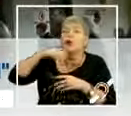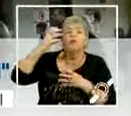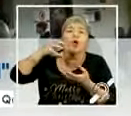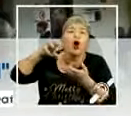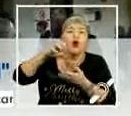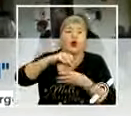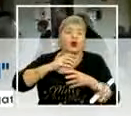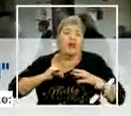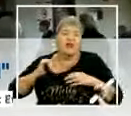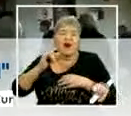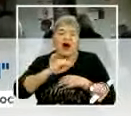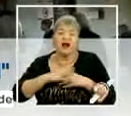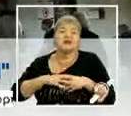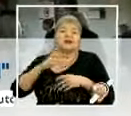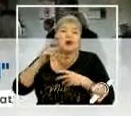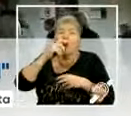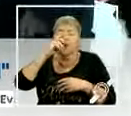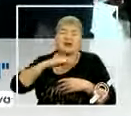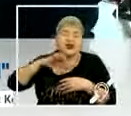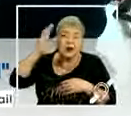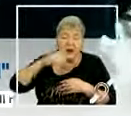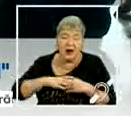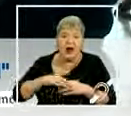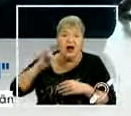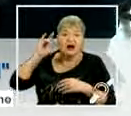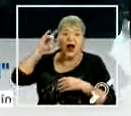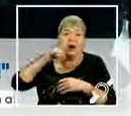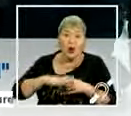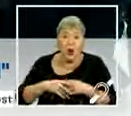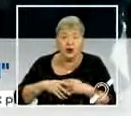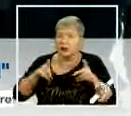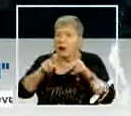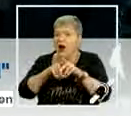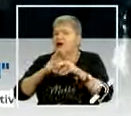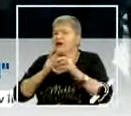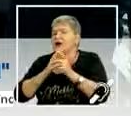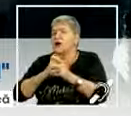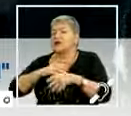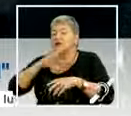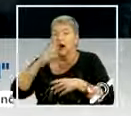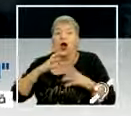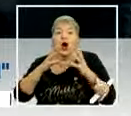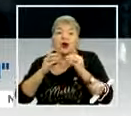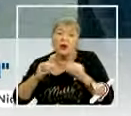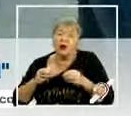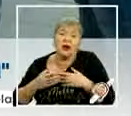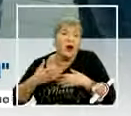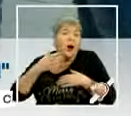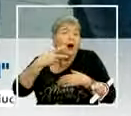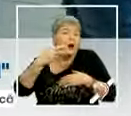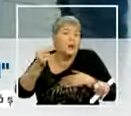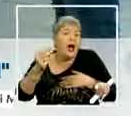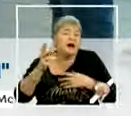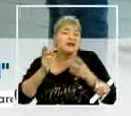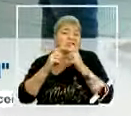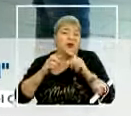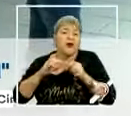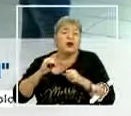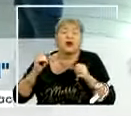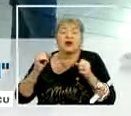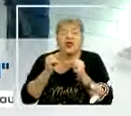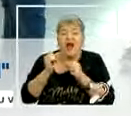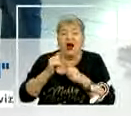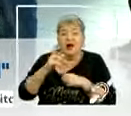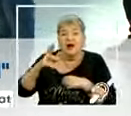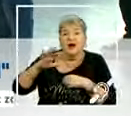Și în aeroporturi este aglomerație mare, sunt cozi uriașe la îmbarcare pentru că mulți români preferă să petreacă sărbătorile de iarnă în străinătate.